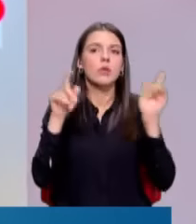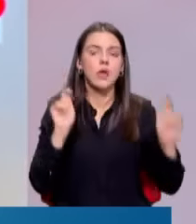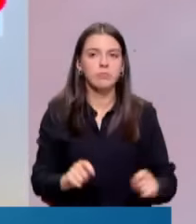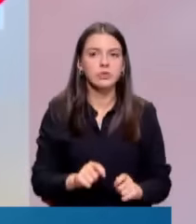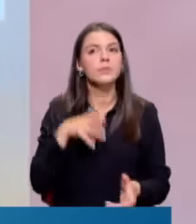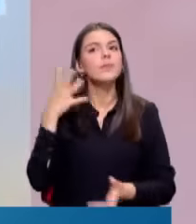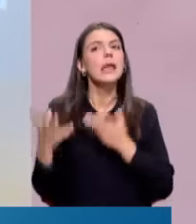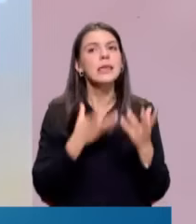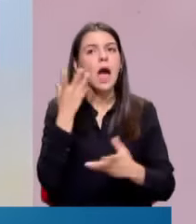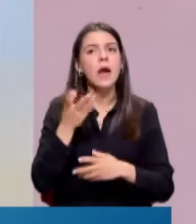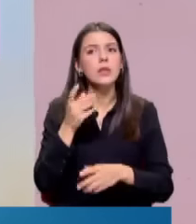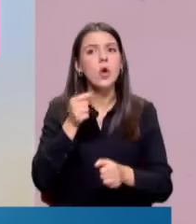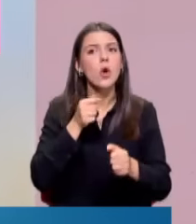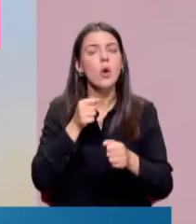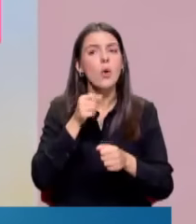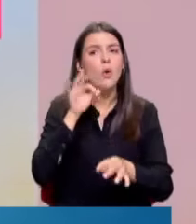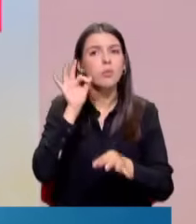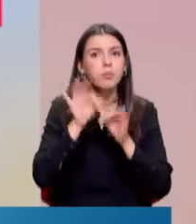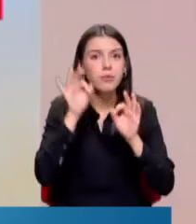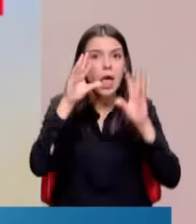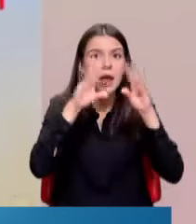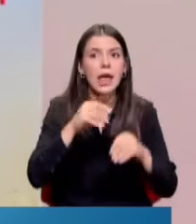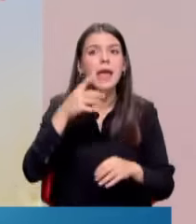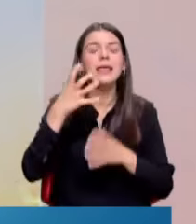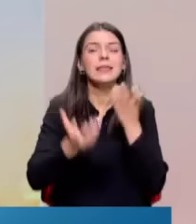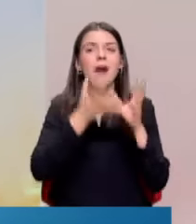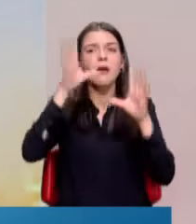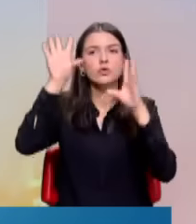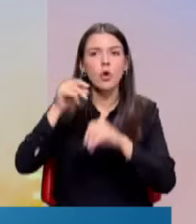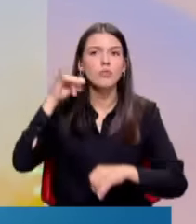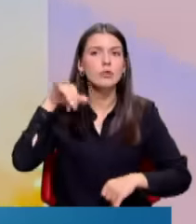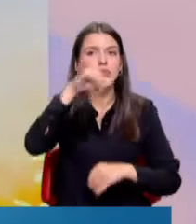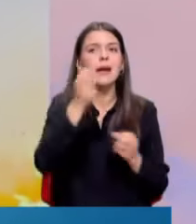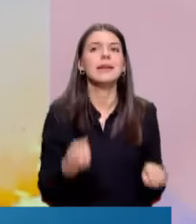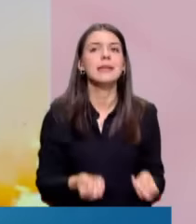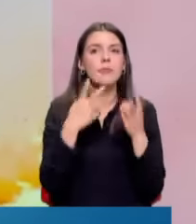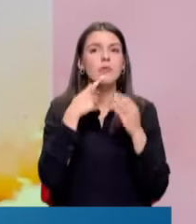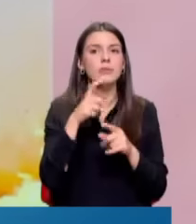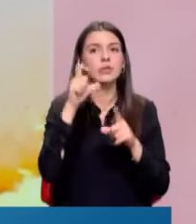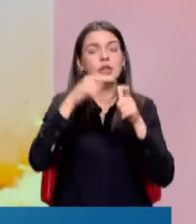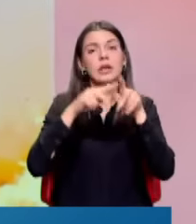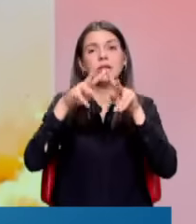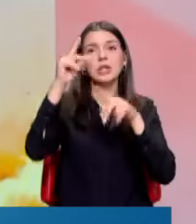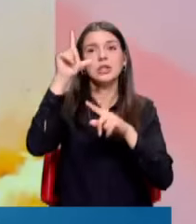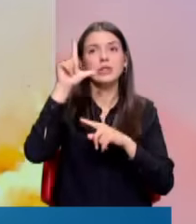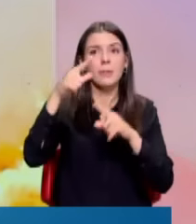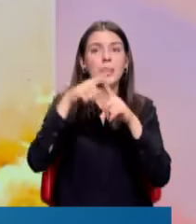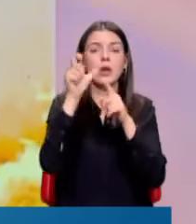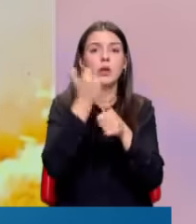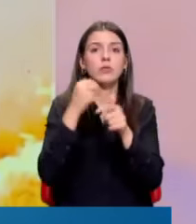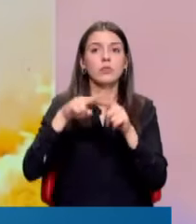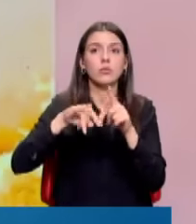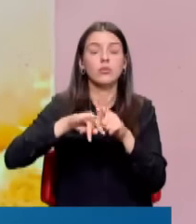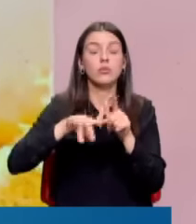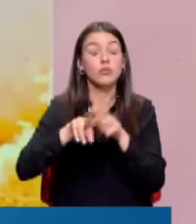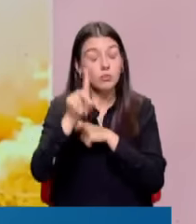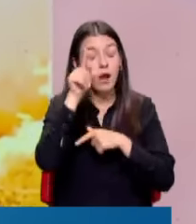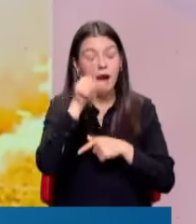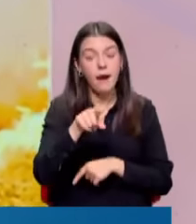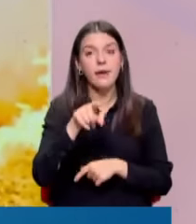Yangına müdahale, yangın söndürme uçakları yetersiz kaldı sözleri Cemil Tugay tarafından dile getirilmiş, gazete